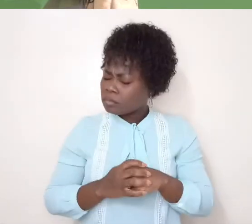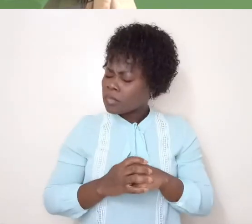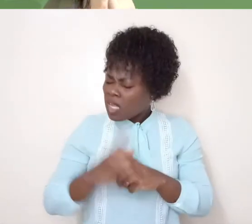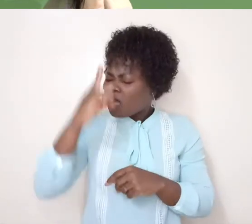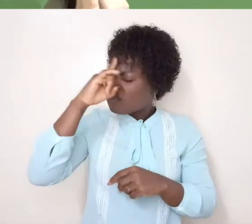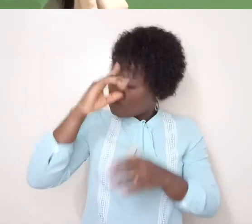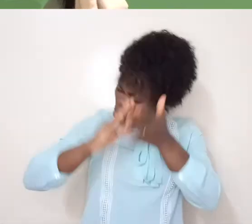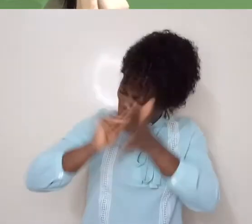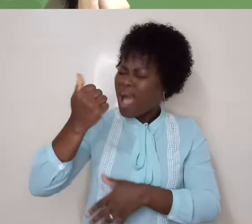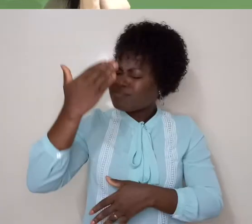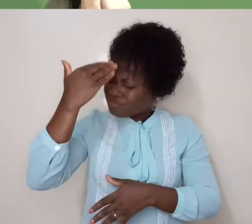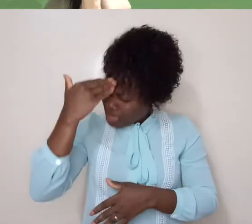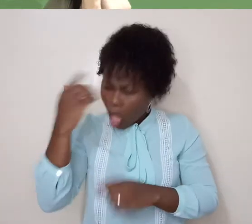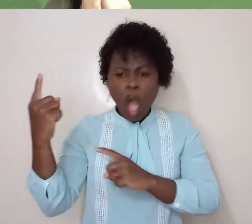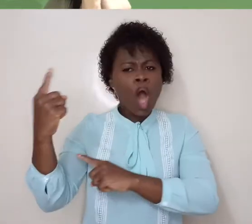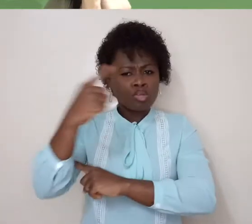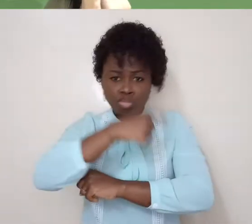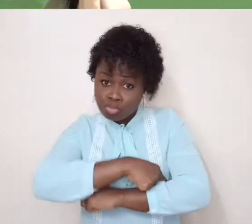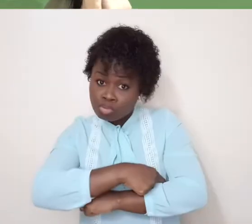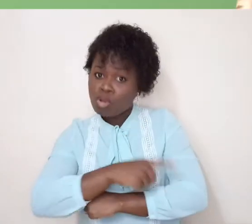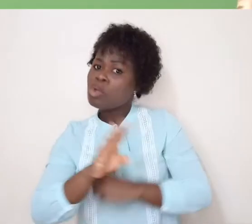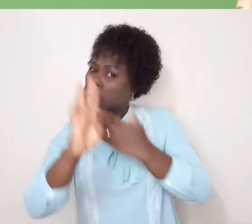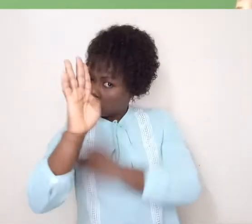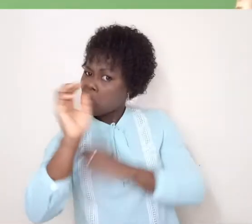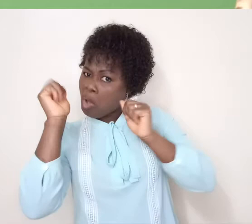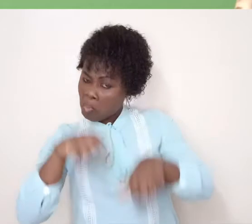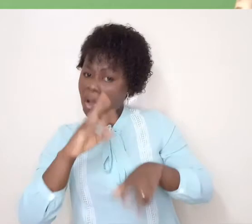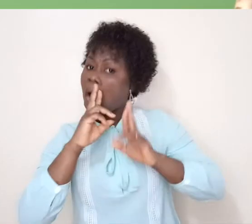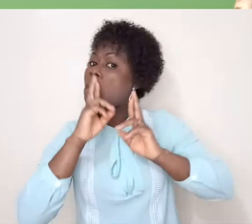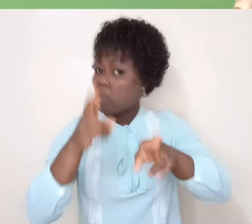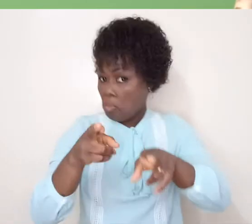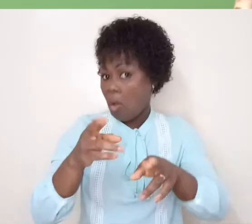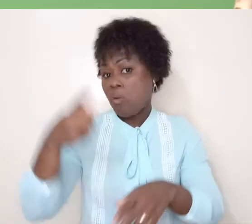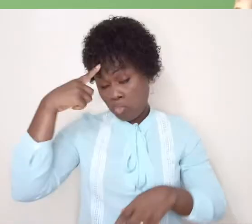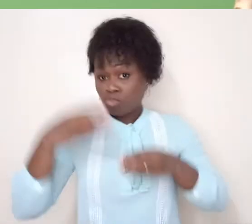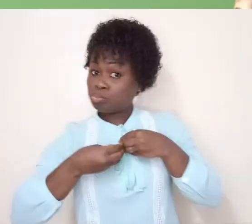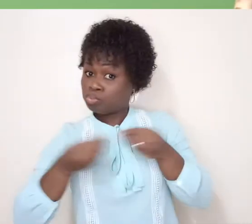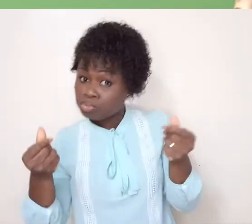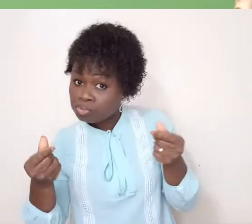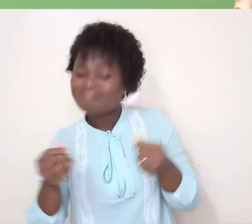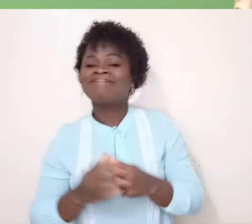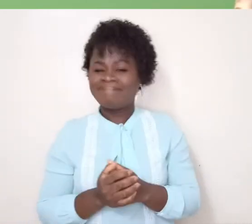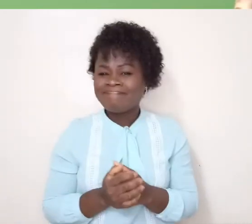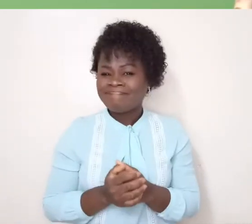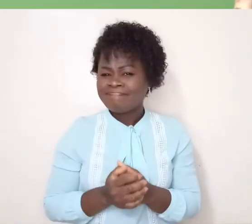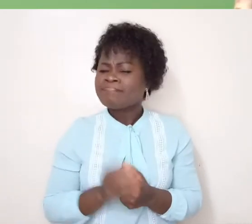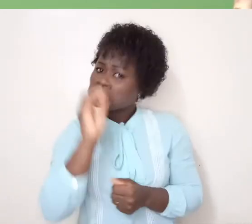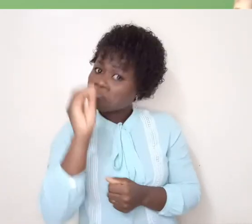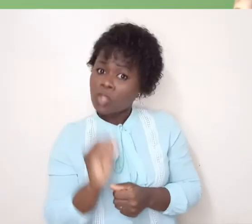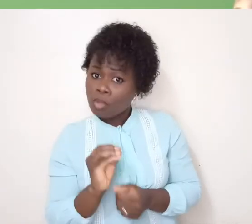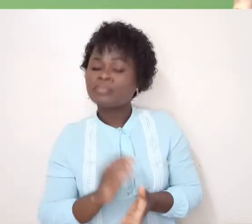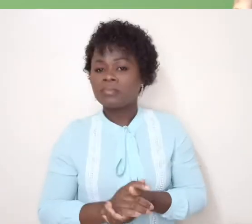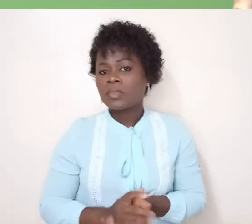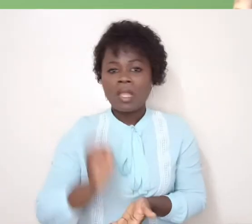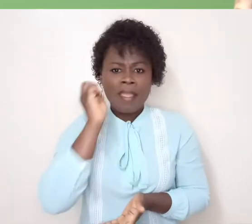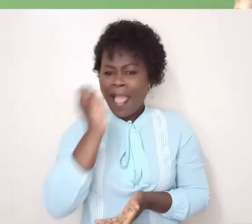ferme conviction qu'un jour, Dieu va frayer un chemin pour la solution à ce problème. Par conséquent,